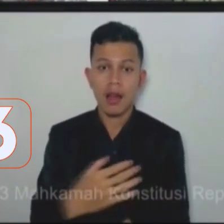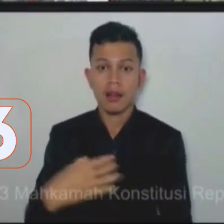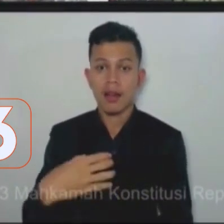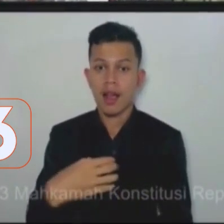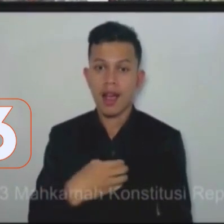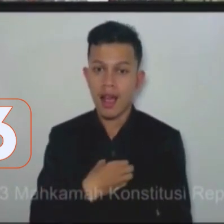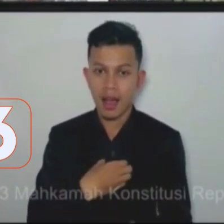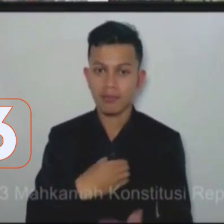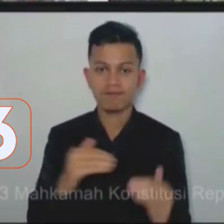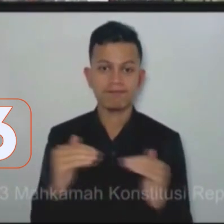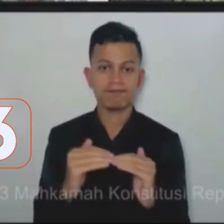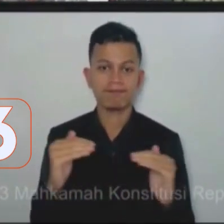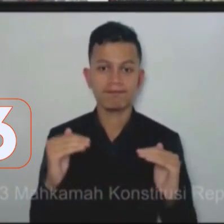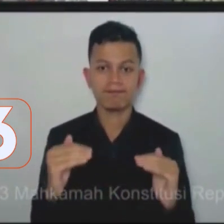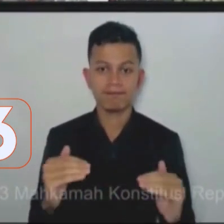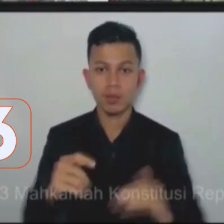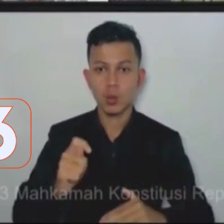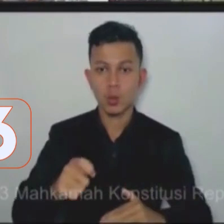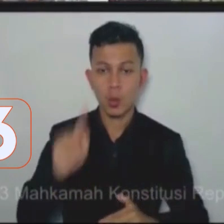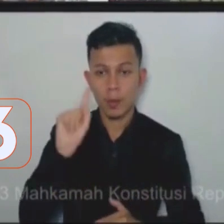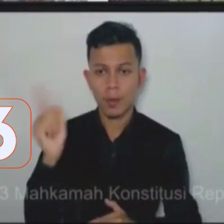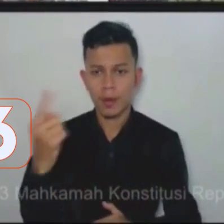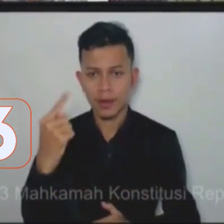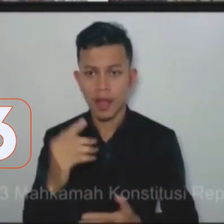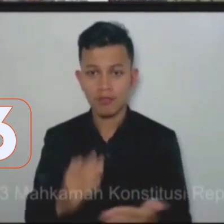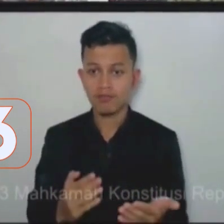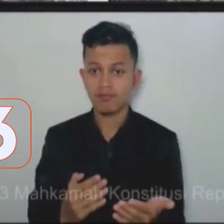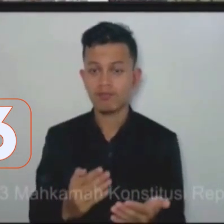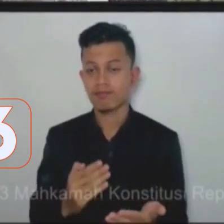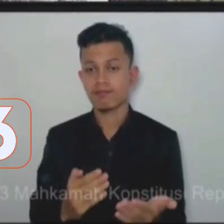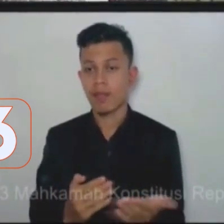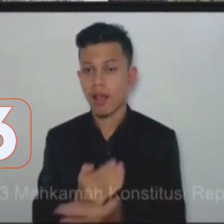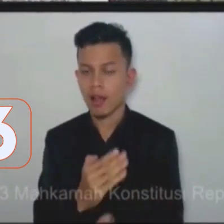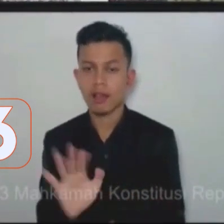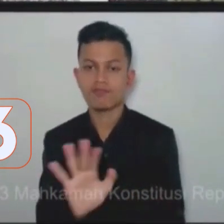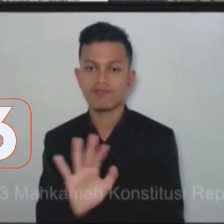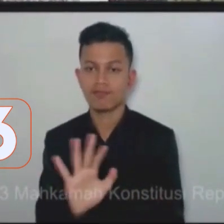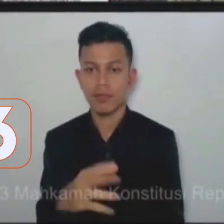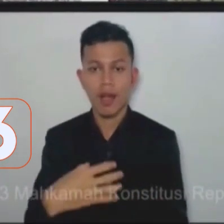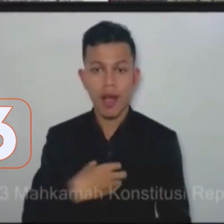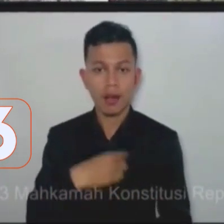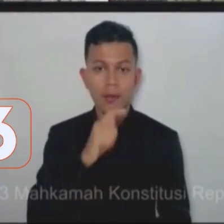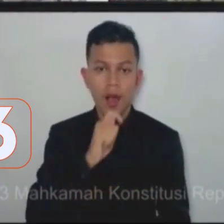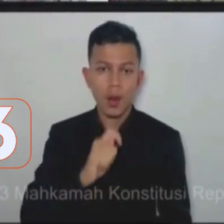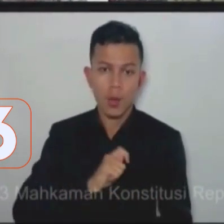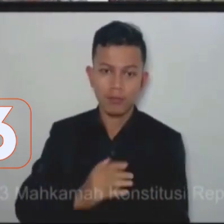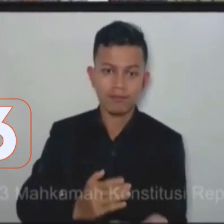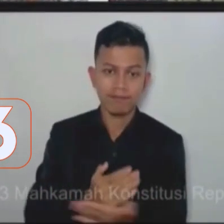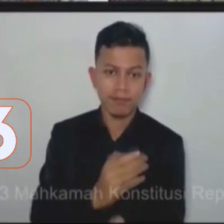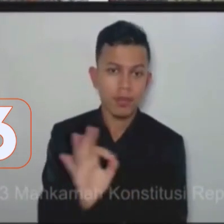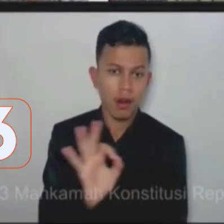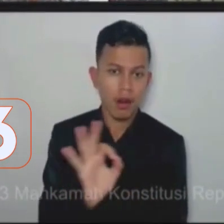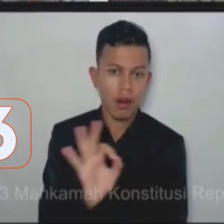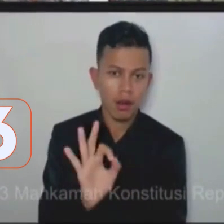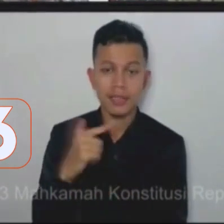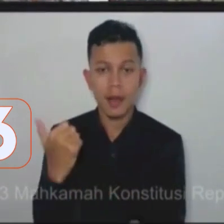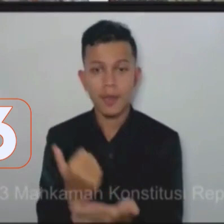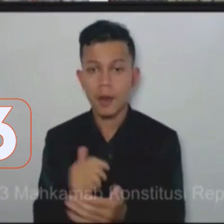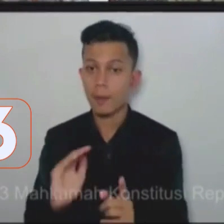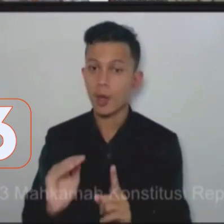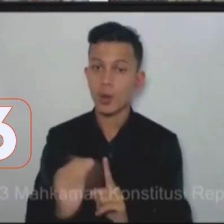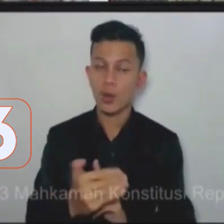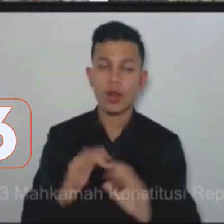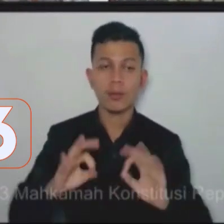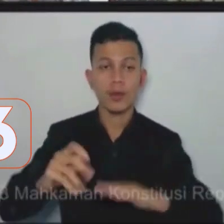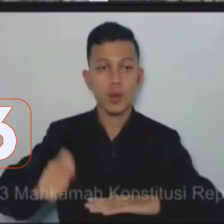kesamaan kedudukan dalam hukum dan pemerintahan, hak atas pengakuan, jaminan, perlindungan dan kepastian hukum